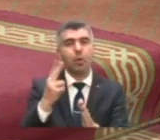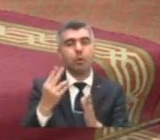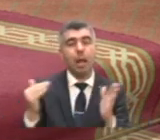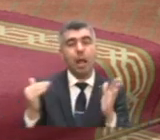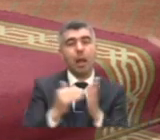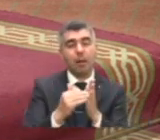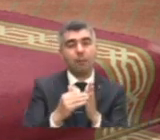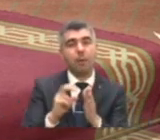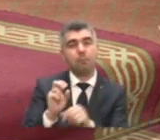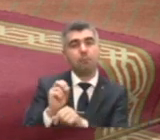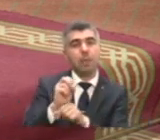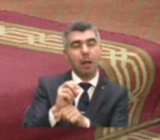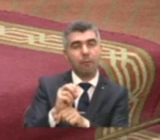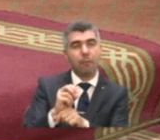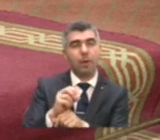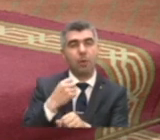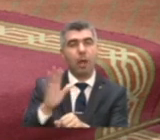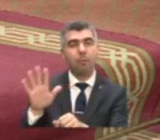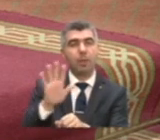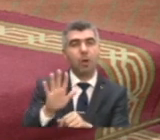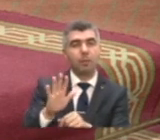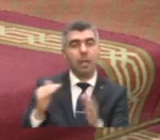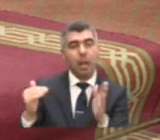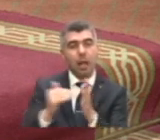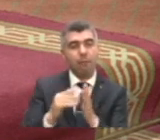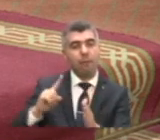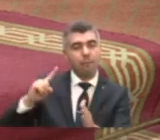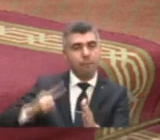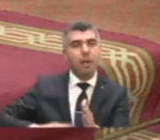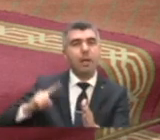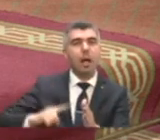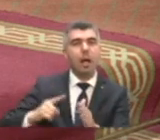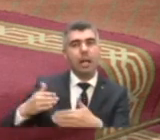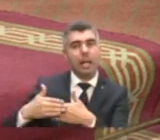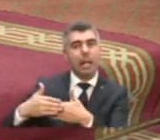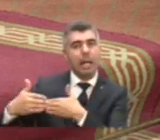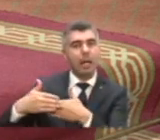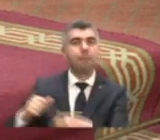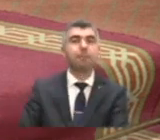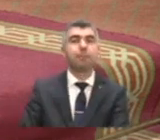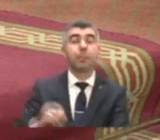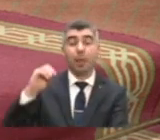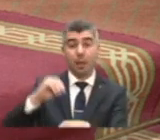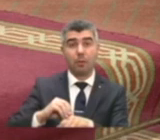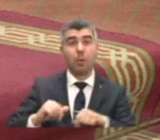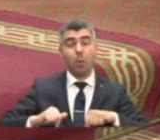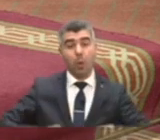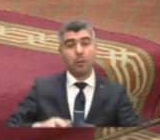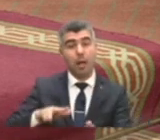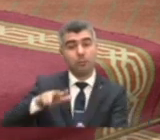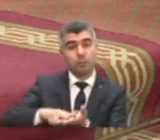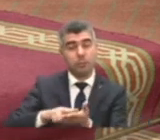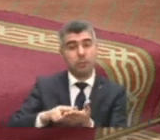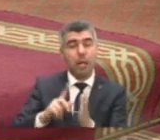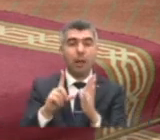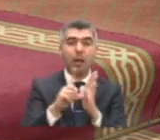وإيابا، منها حوالي 55 ألف مسافر يوميا على الخطوط القاصرة. كما أود أن أشير إلى أن الوزارة اعتمدت دفتر